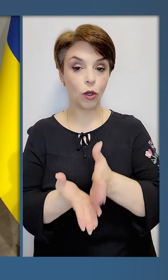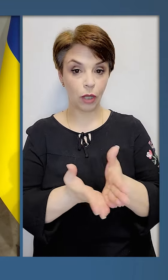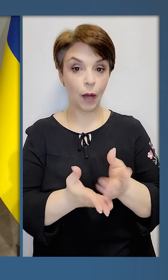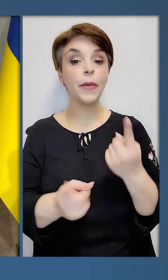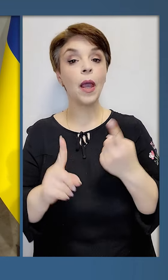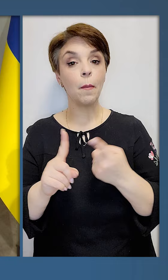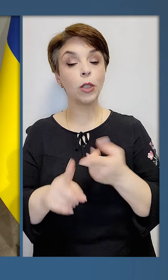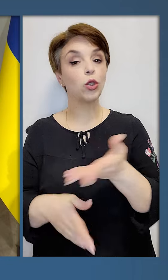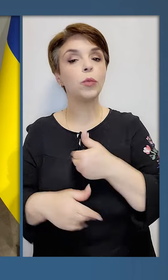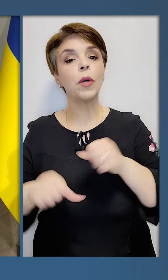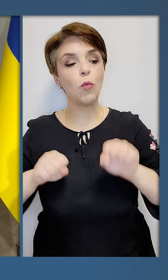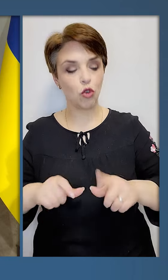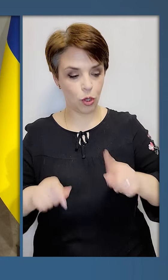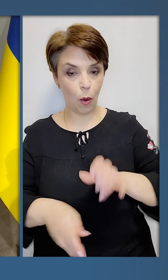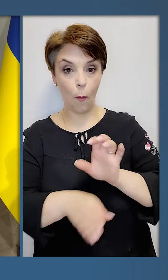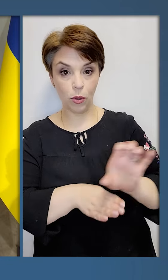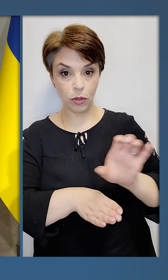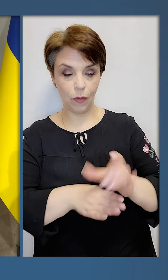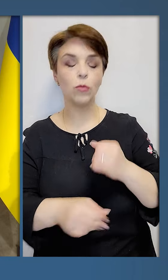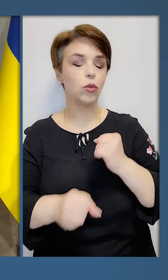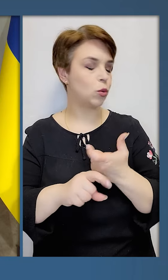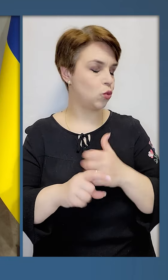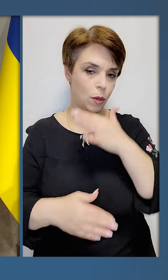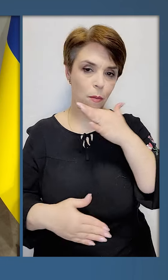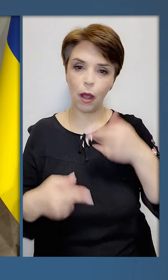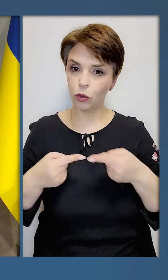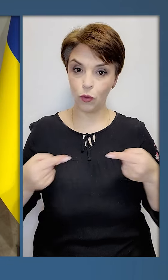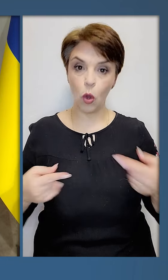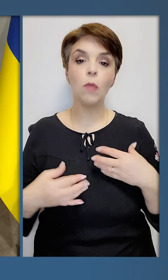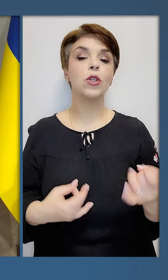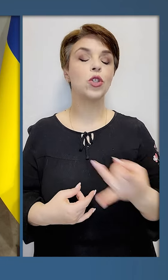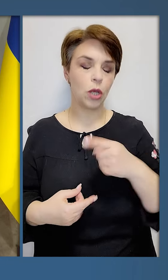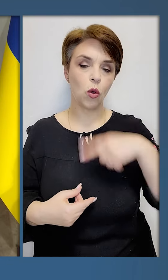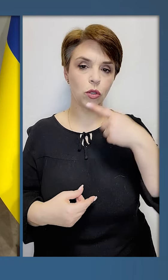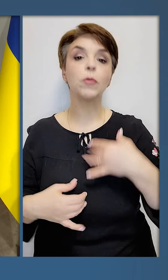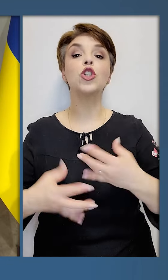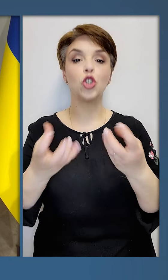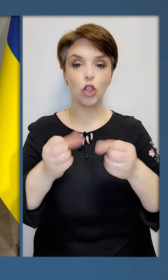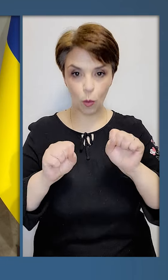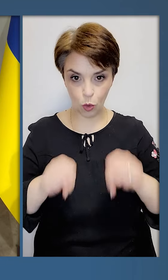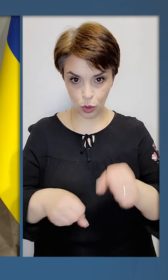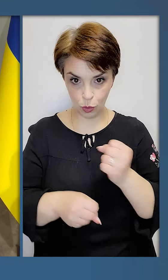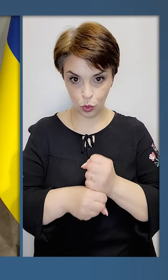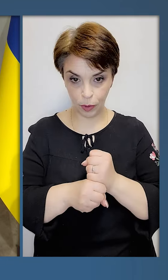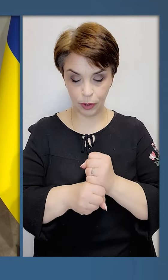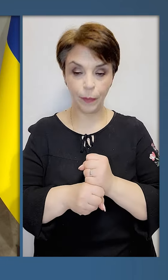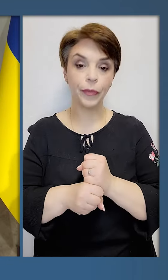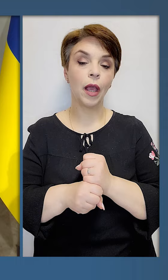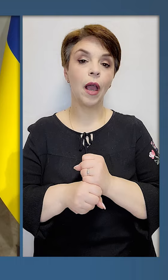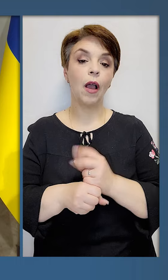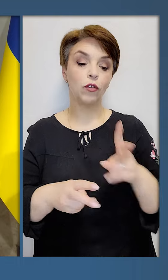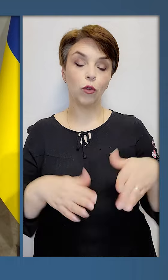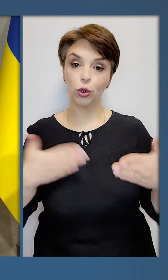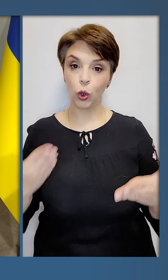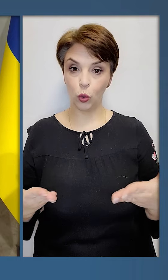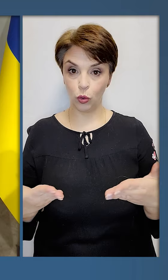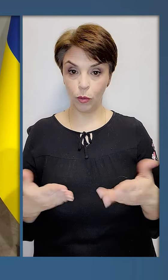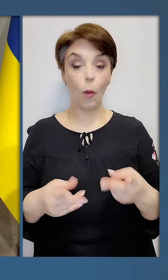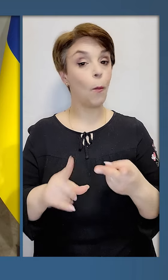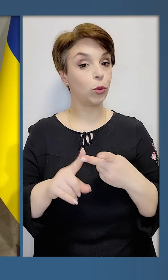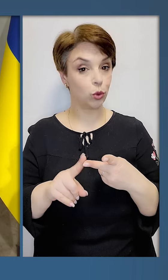фронтах. Перше – це те, що ми можемо поставити. І ми зробили дуже багато всього, і ми ще розглядаємо, що ми ще можемо зробити в двосторонньому порядку